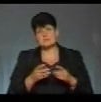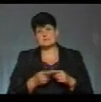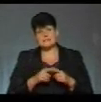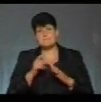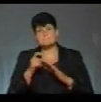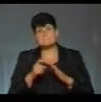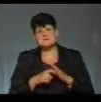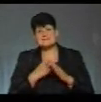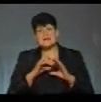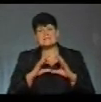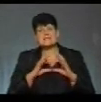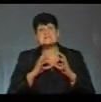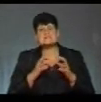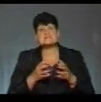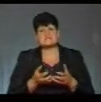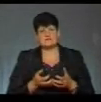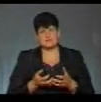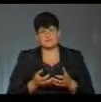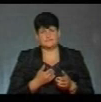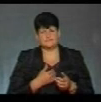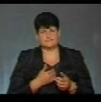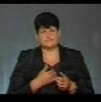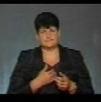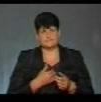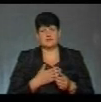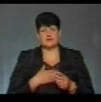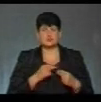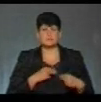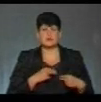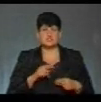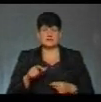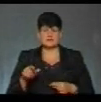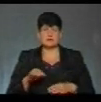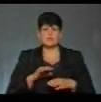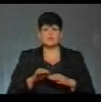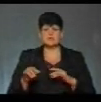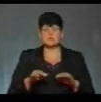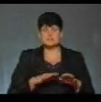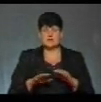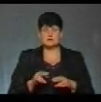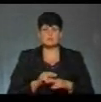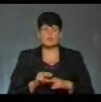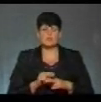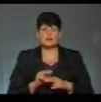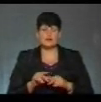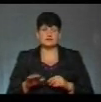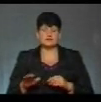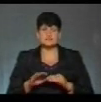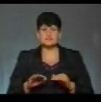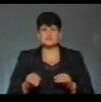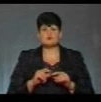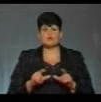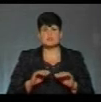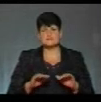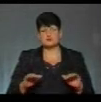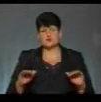таким чином він також відбувається. Наші працівники, проводячи заходи профілактики з дітьми в школах, навіть в